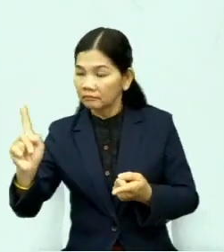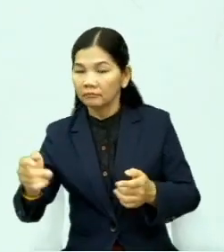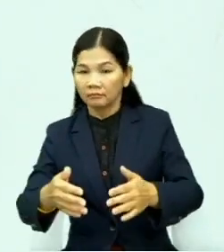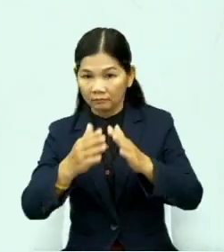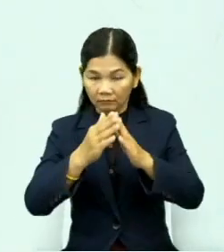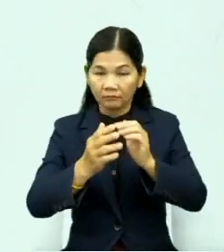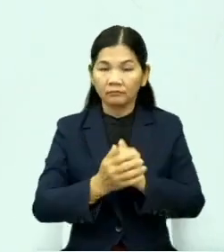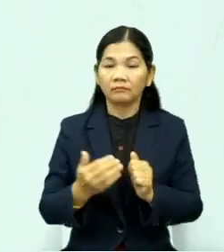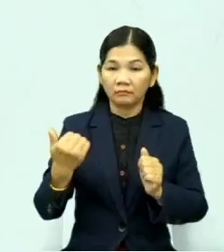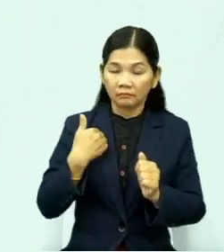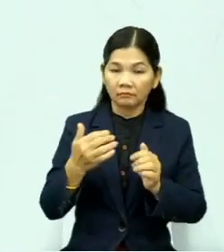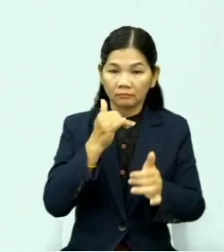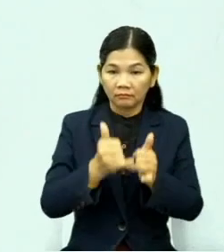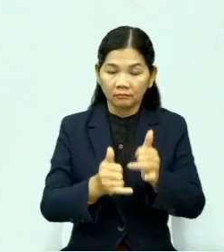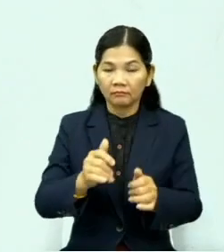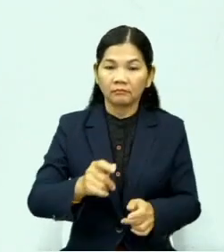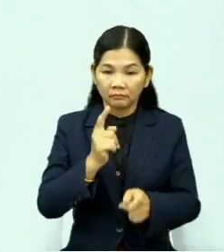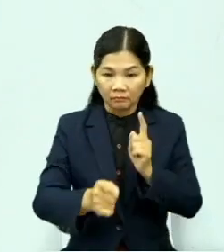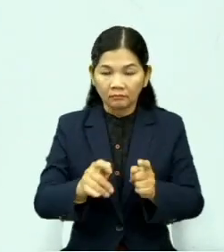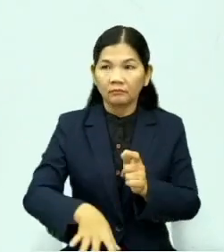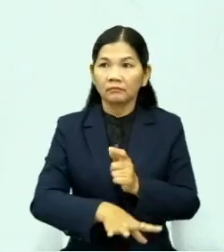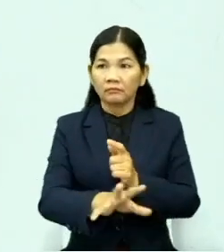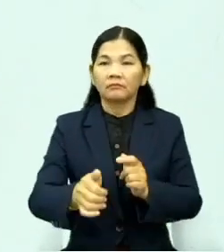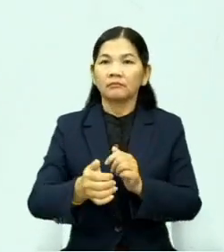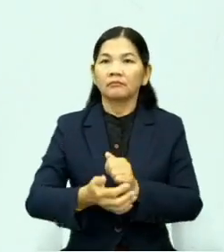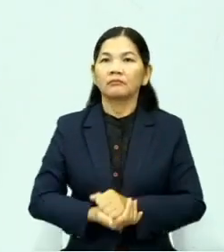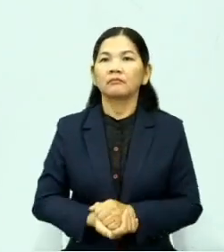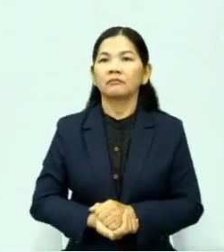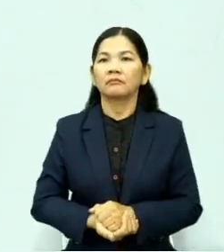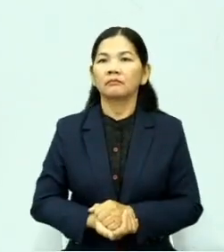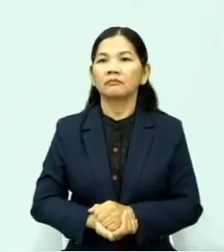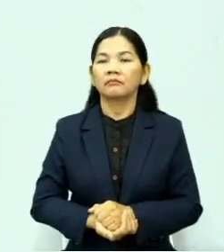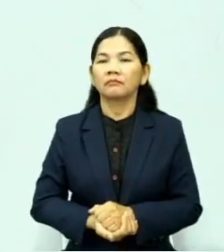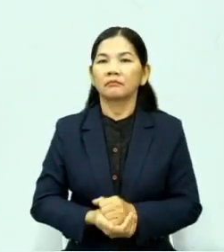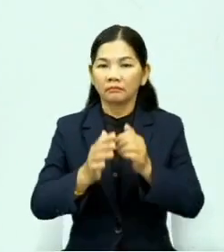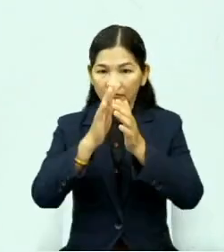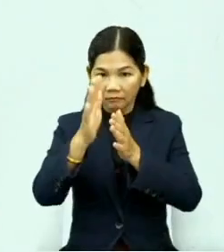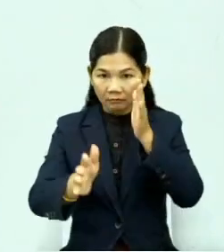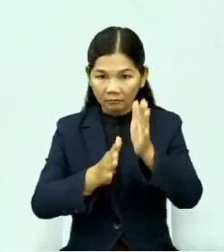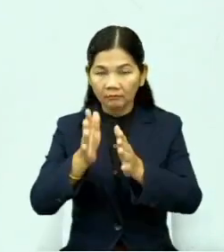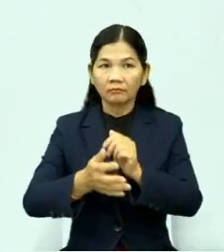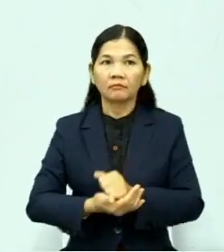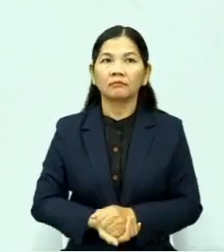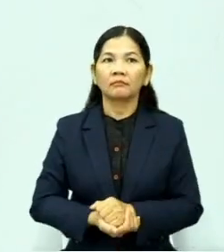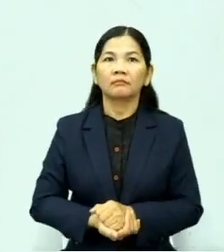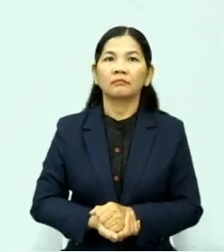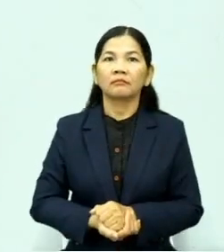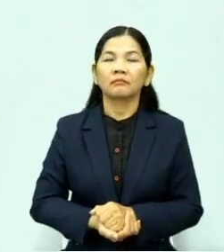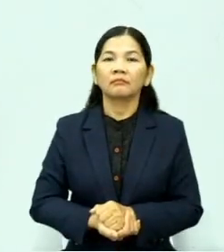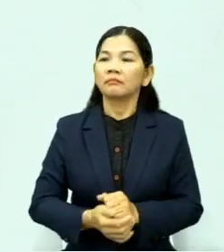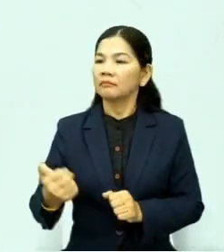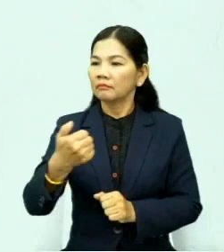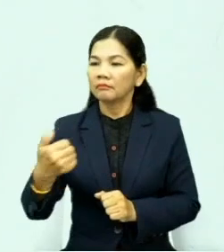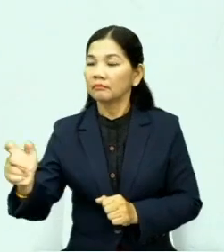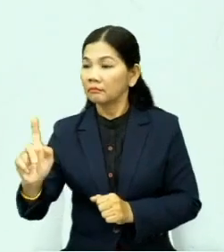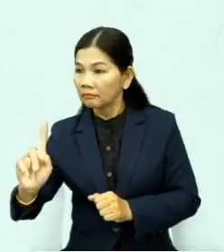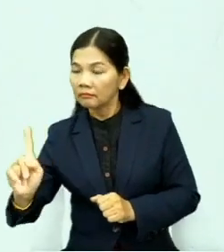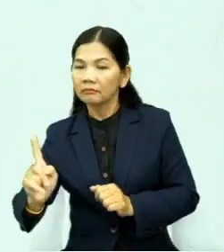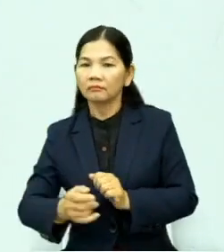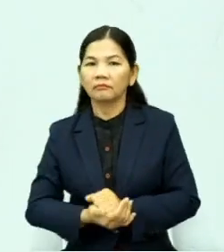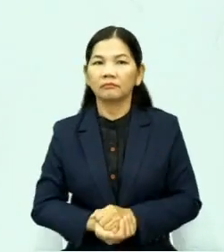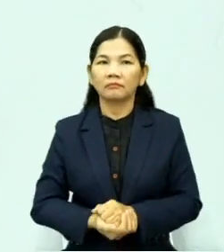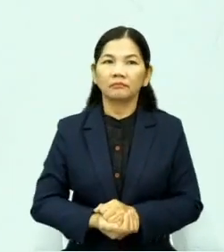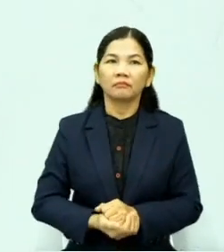អ្នកបង្កើតឲ្យមានដូតន្ត្រីខ្មែរណាកូនចាអញ្ចឹងតាមរយៈការអានអត្ថបទរបស់កូនចាតើនរណាទៅកូន